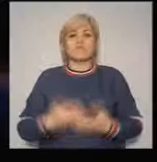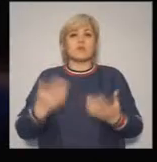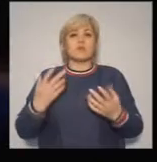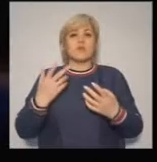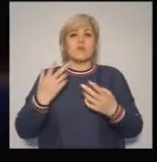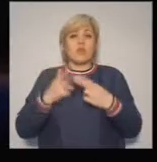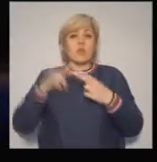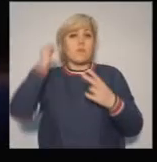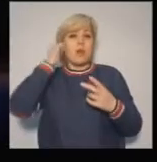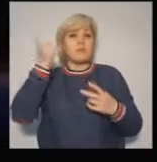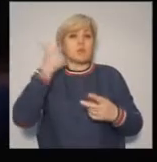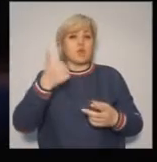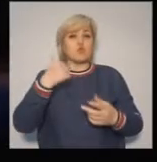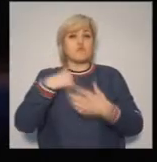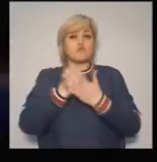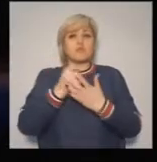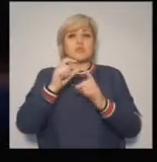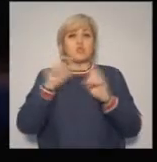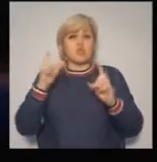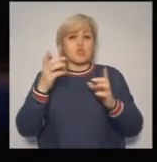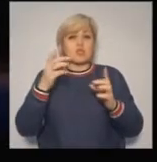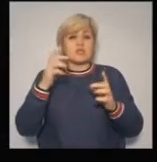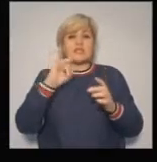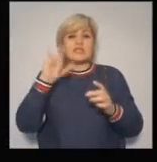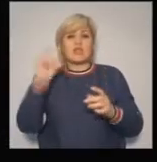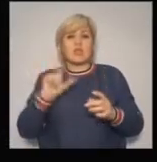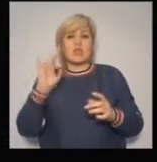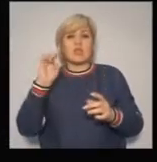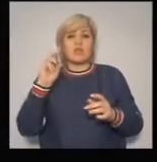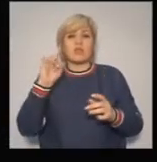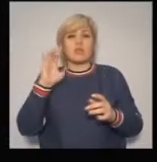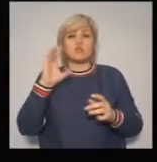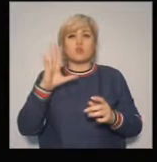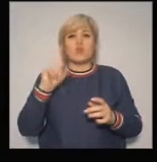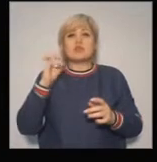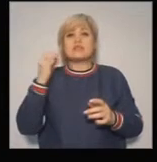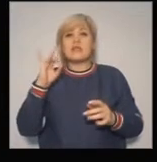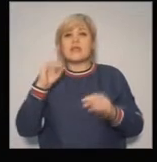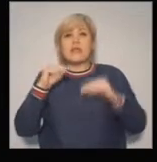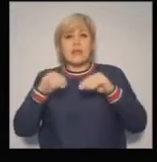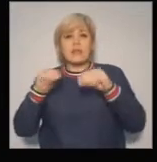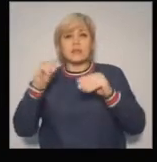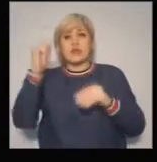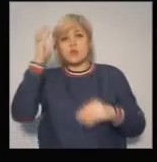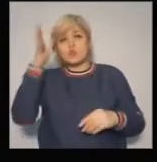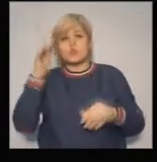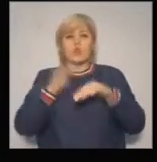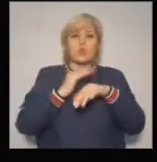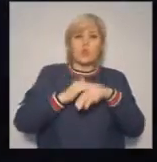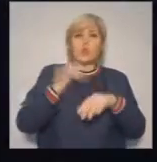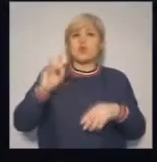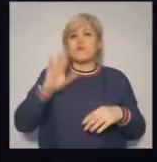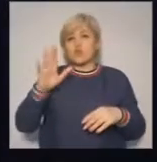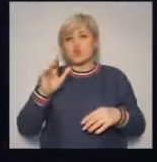В народной памяти хорошо закрепилась строчка из стихотворения Некрасова «Сейте разумное, доброе, вечное». Полное